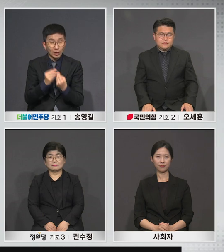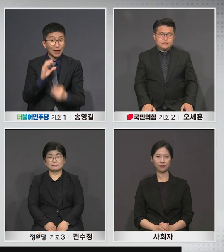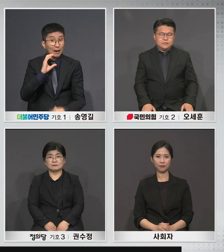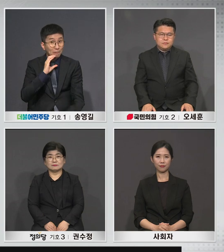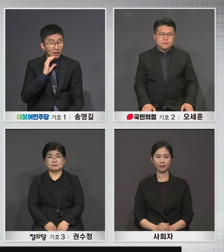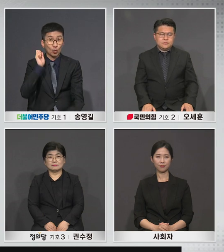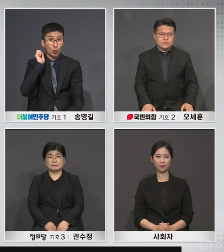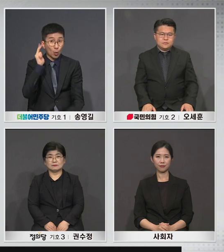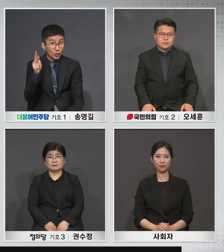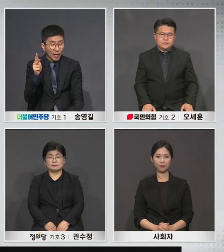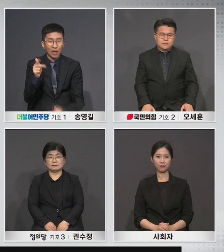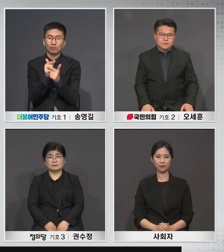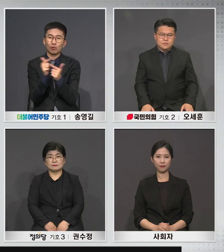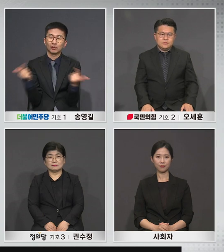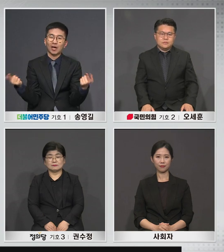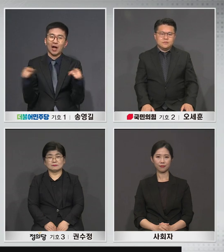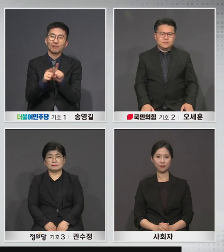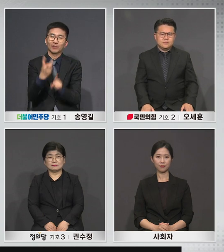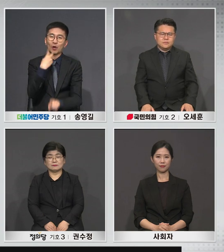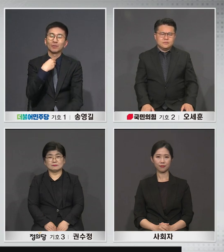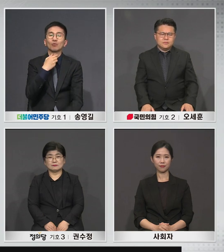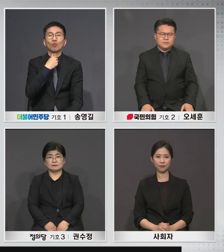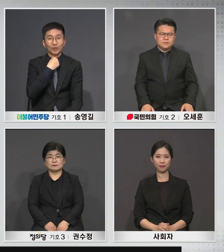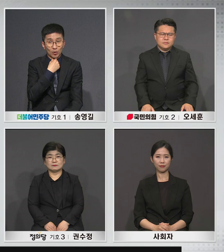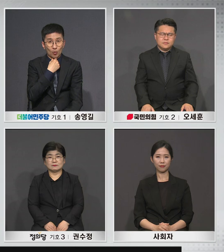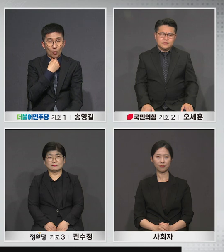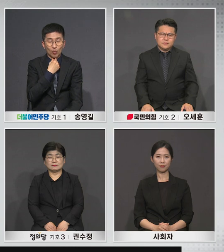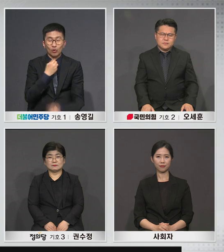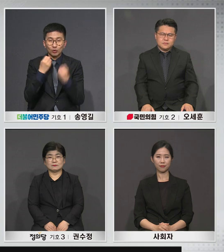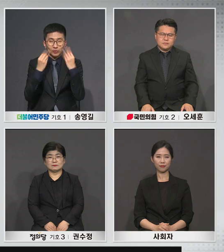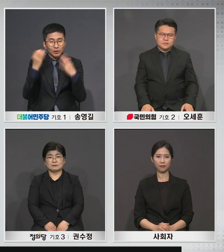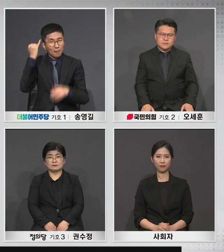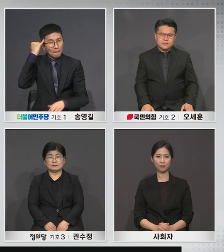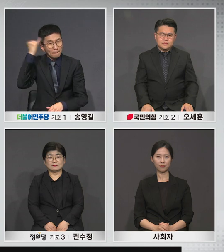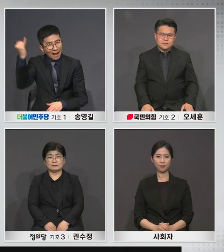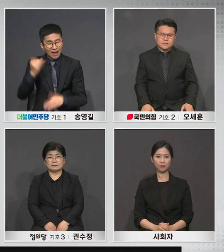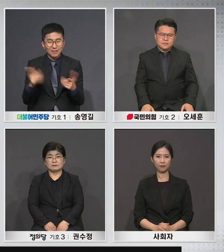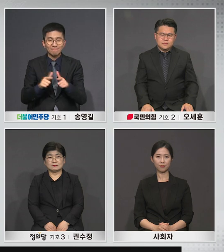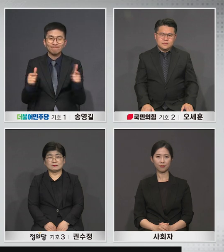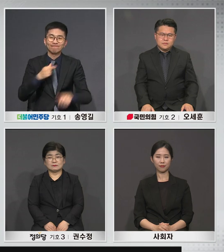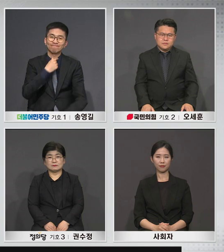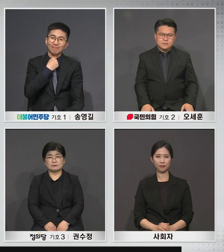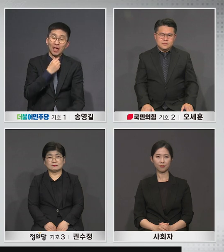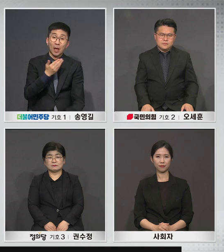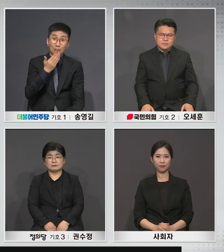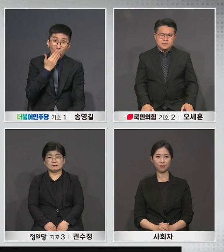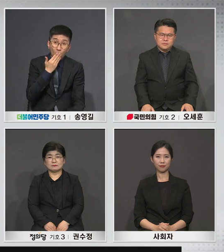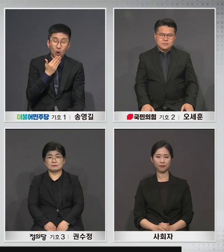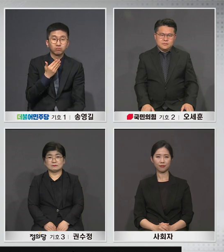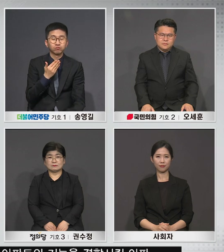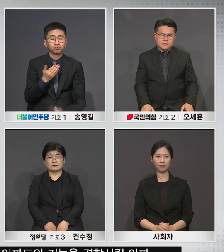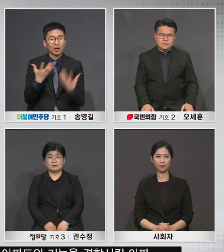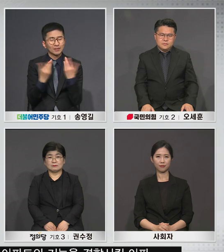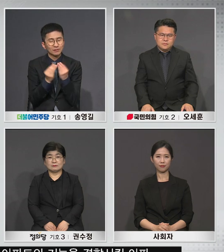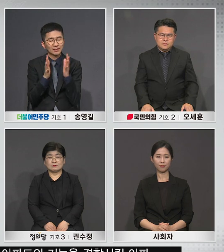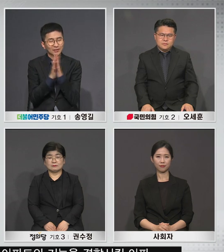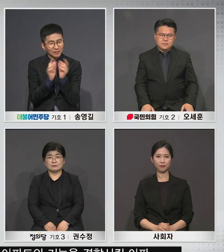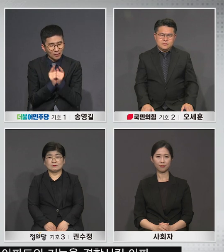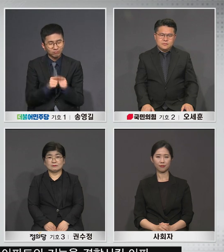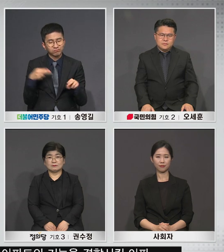결합시킨 아파테를 만들어서 새로운 일자리를 만들어내게 될 것입니다. 먹는 것도 개별적으로 다 취사를 하는 것이 아니라